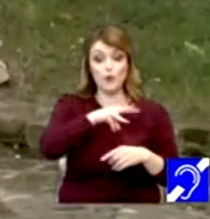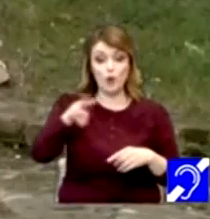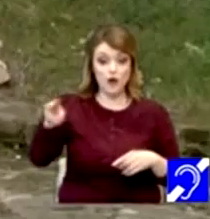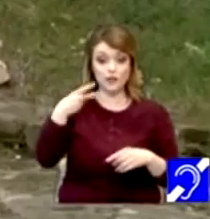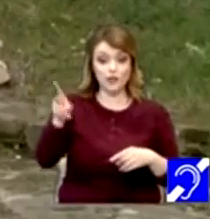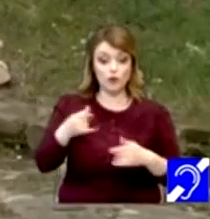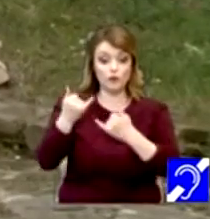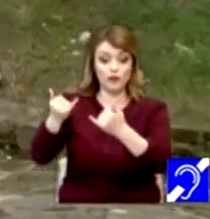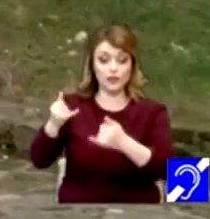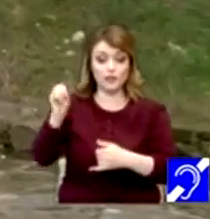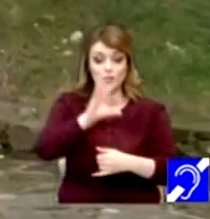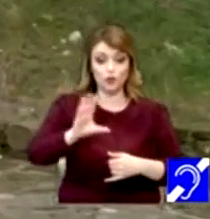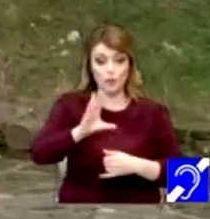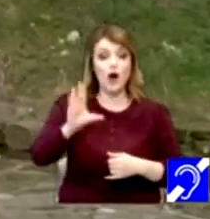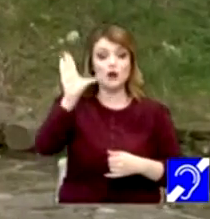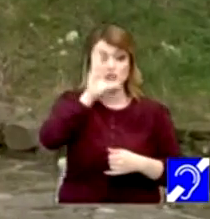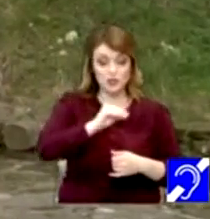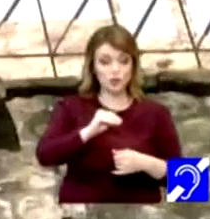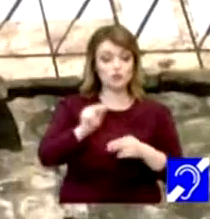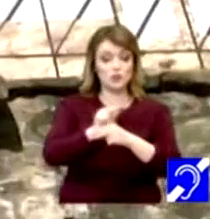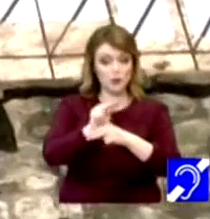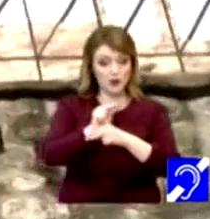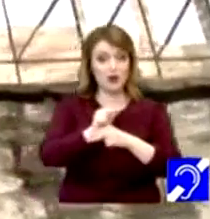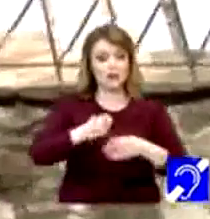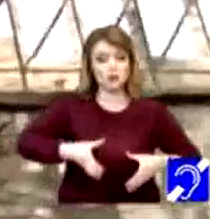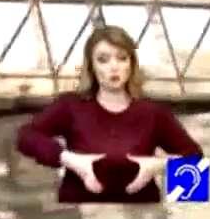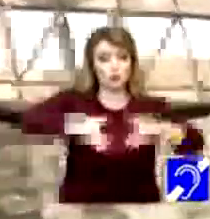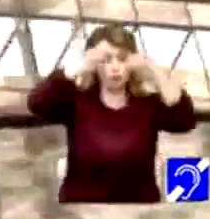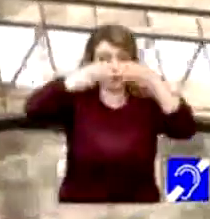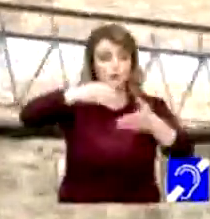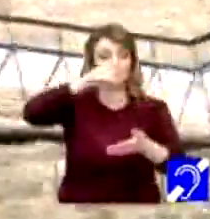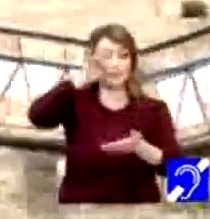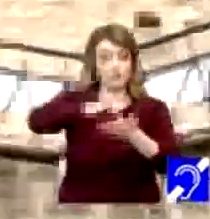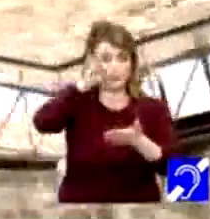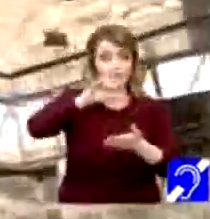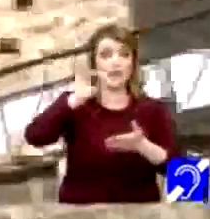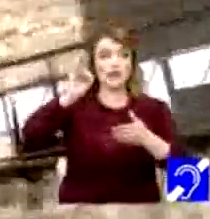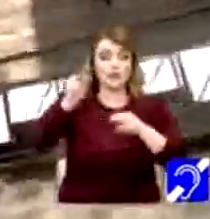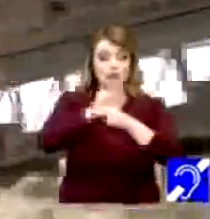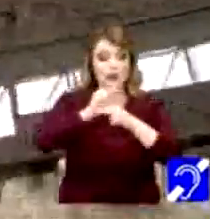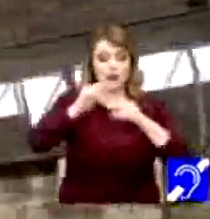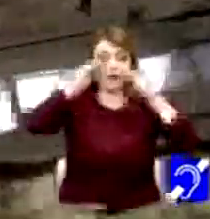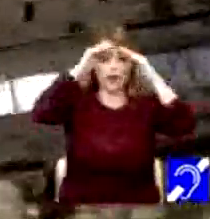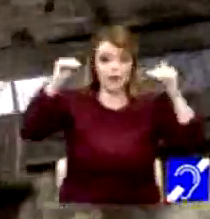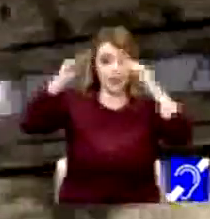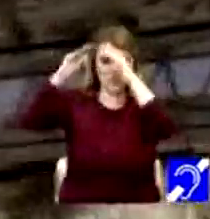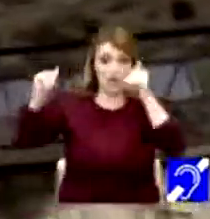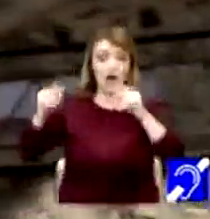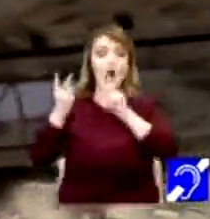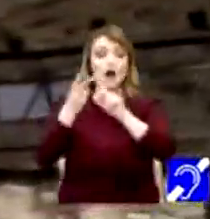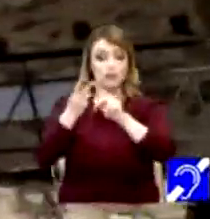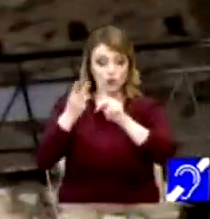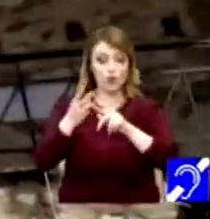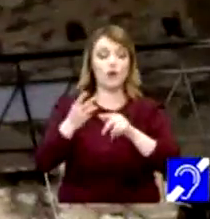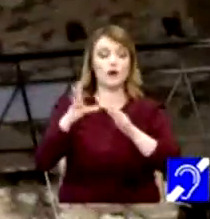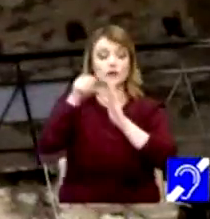oferite de Uniunea Europeană, s-a reușit reabilitarea turnului principal, repararea acoperișului și consolidarea pereților. A doua etapă prevede lucrări